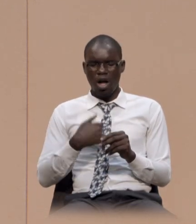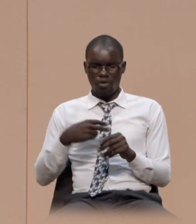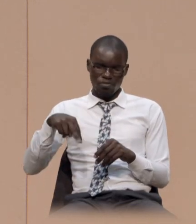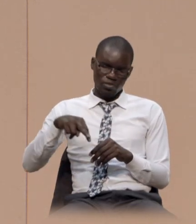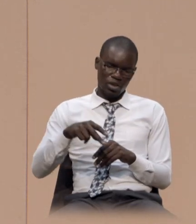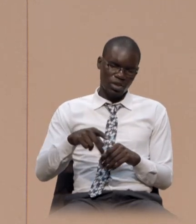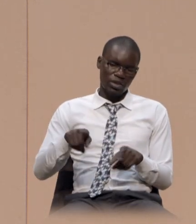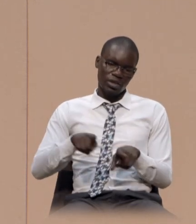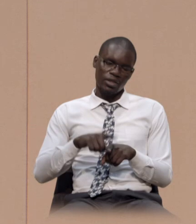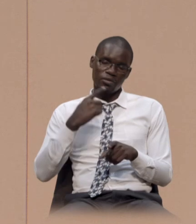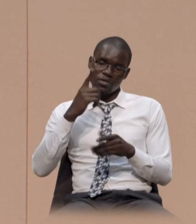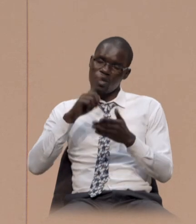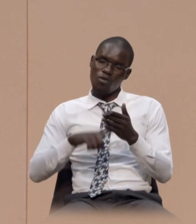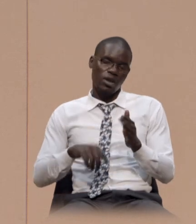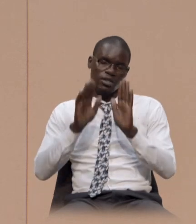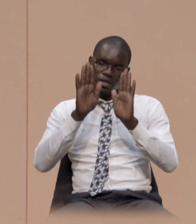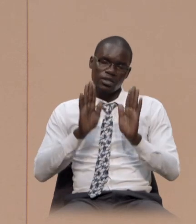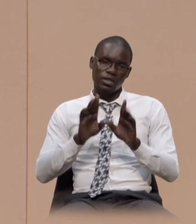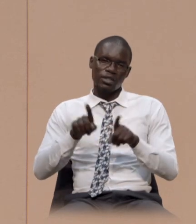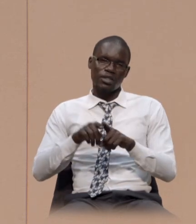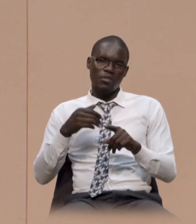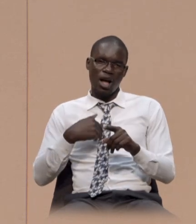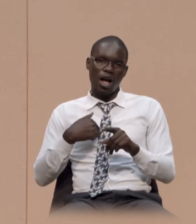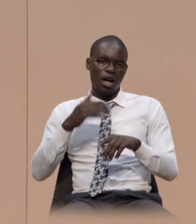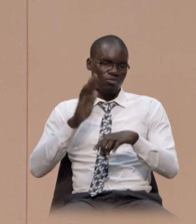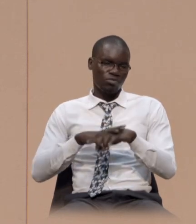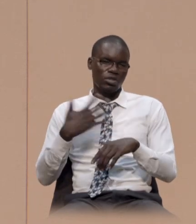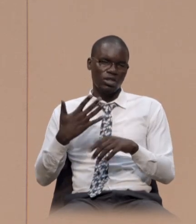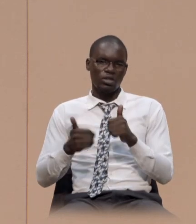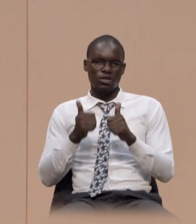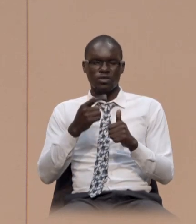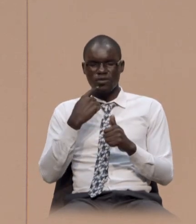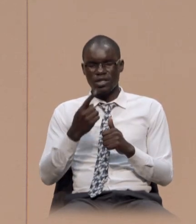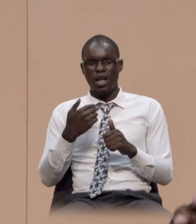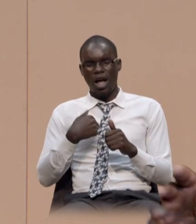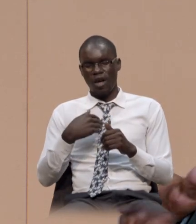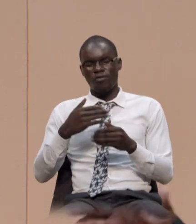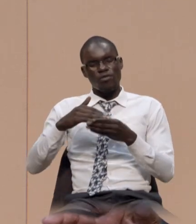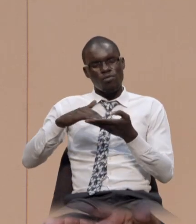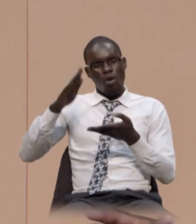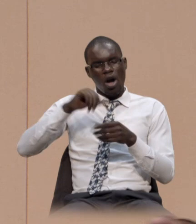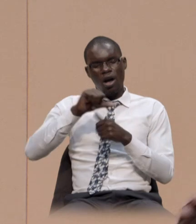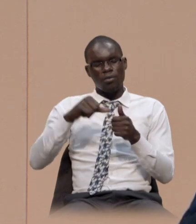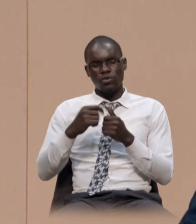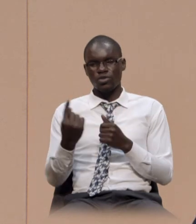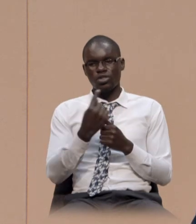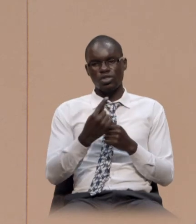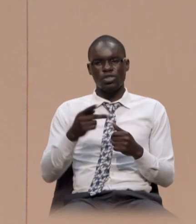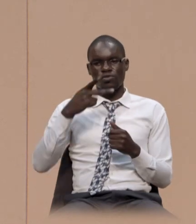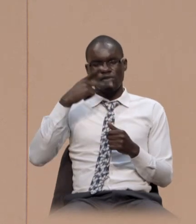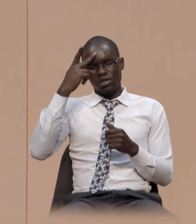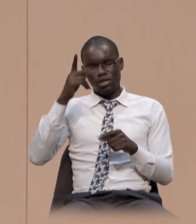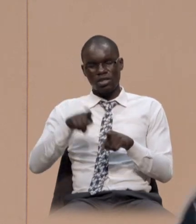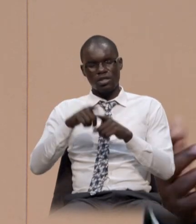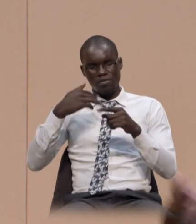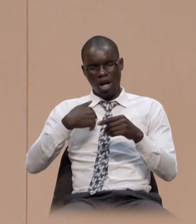hata kama ni nini. Kuna sifa nyingi ambazo zimesemwa juu ya single parents ambao wamefaulu sana.